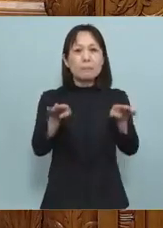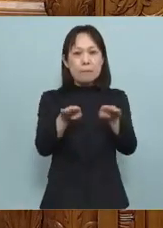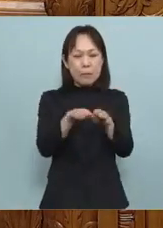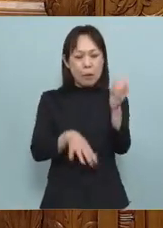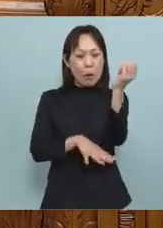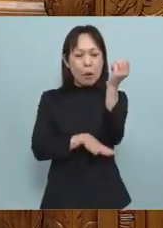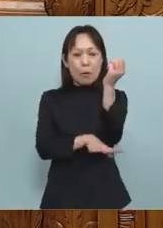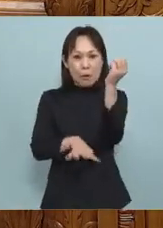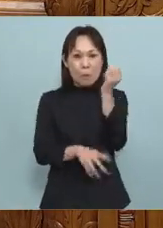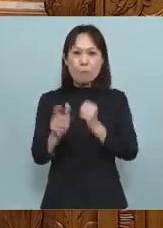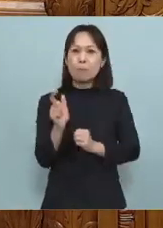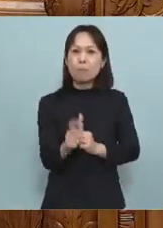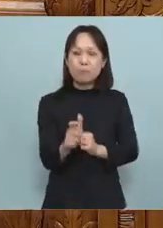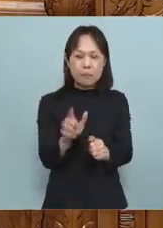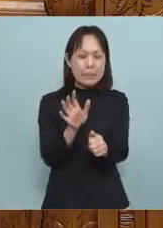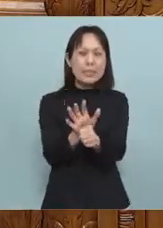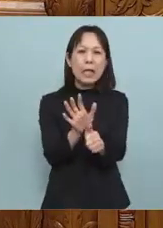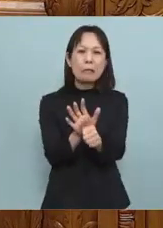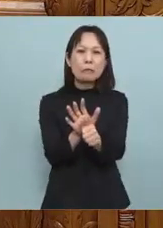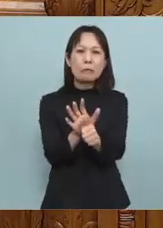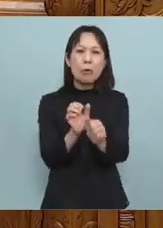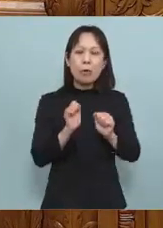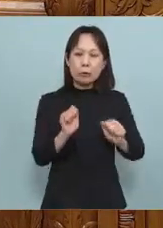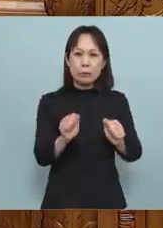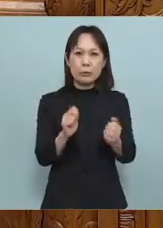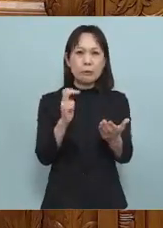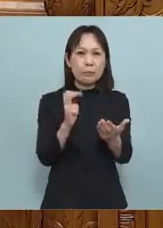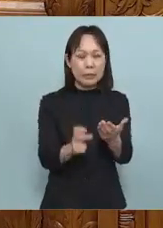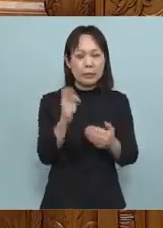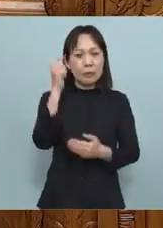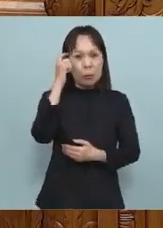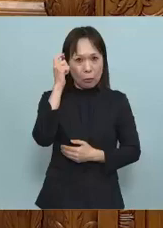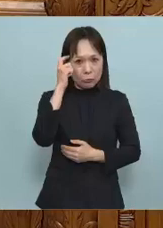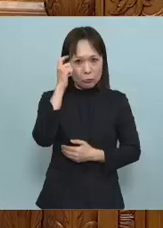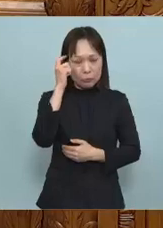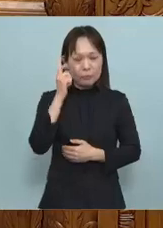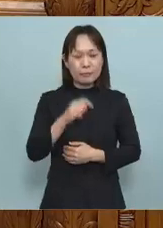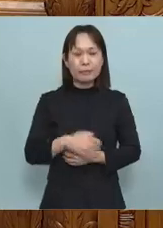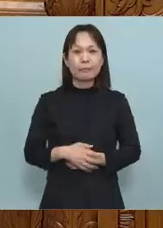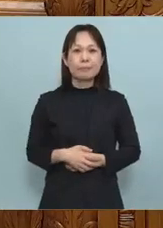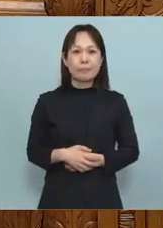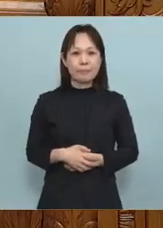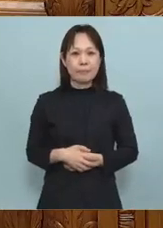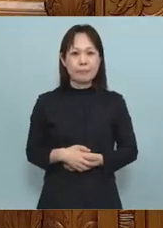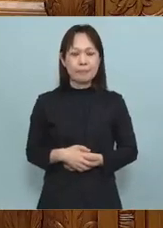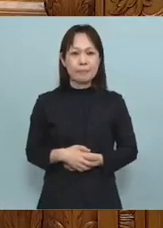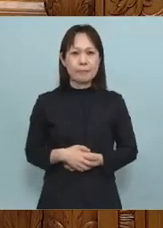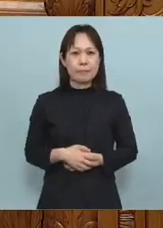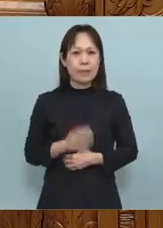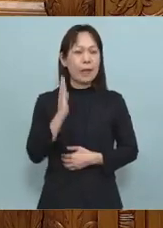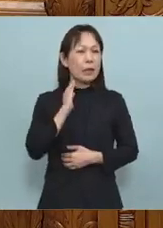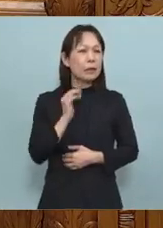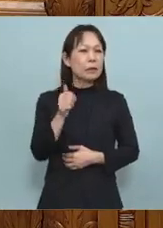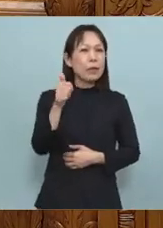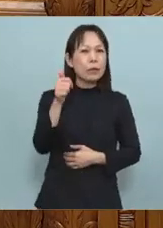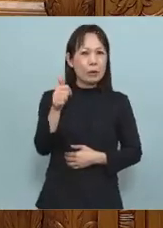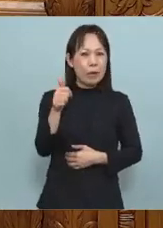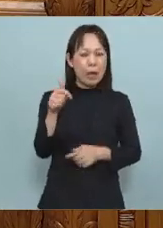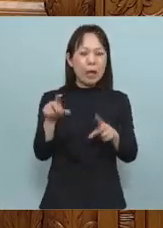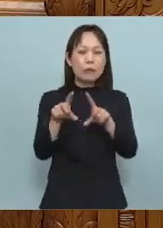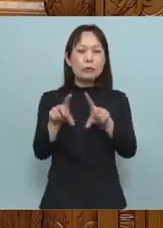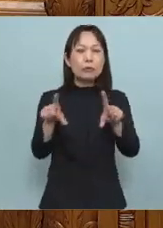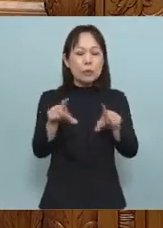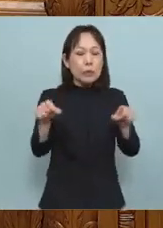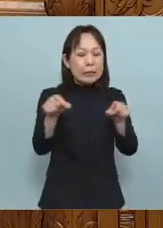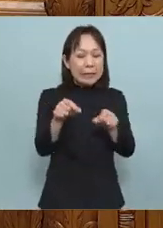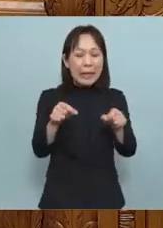策を今こそ進めるべきです。総理の答弁を求めます。総理は、通常に近い経済